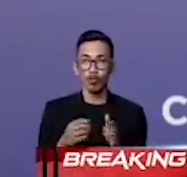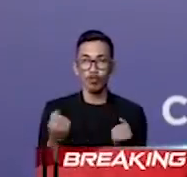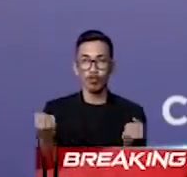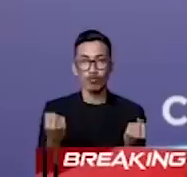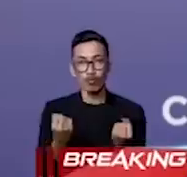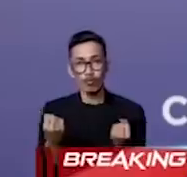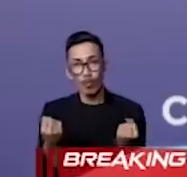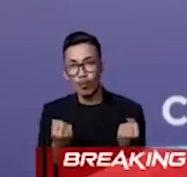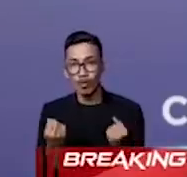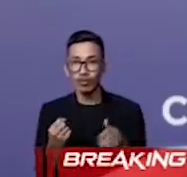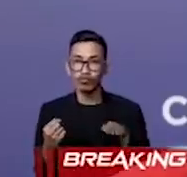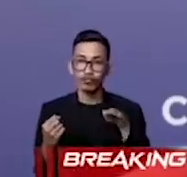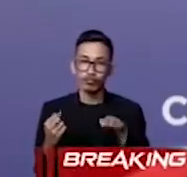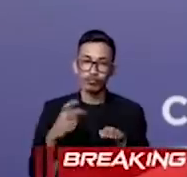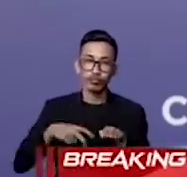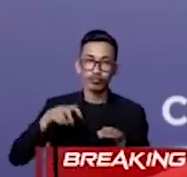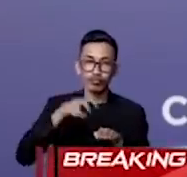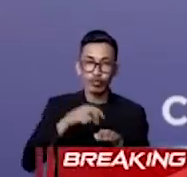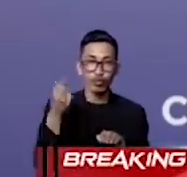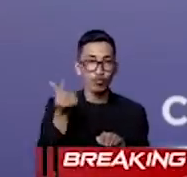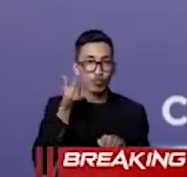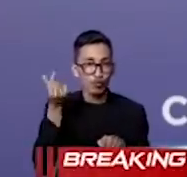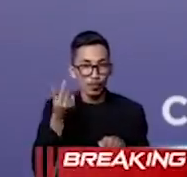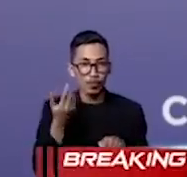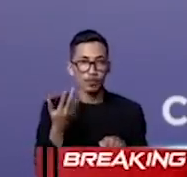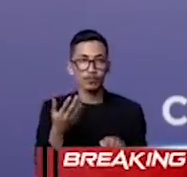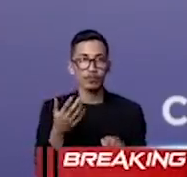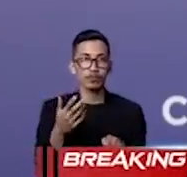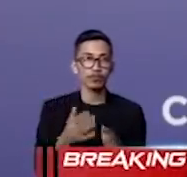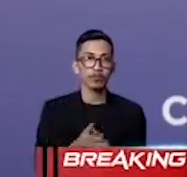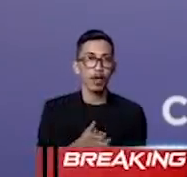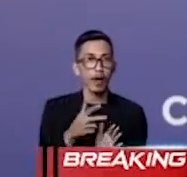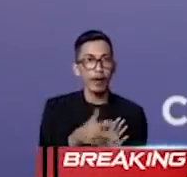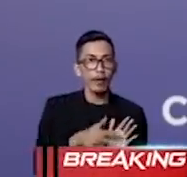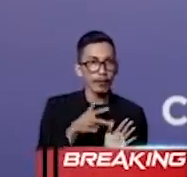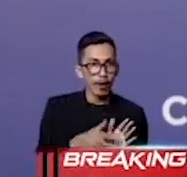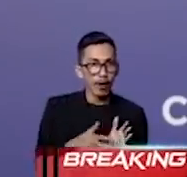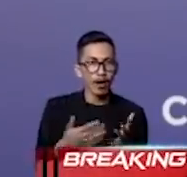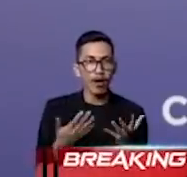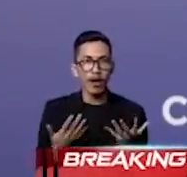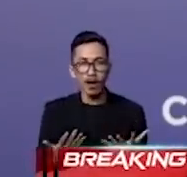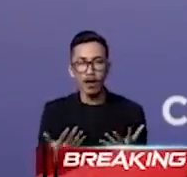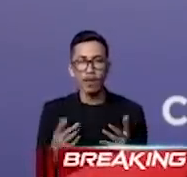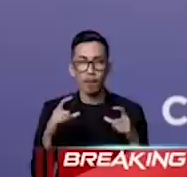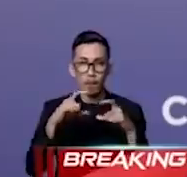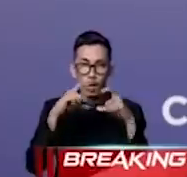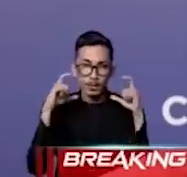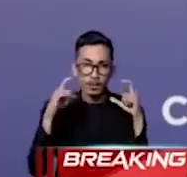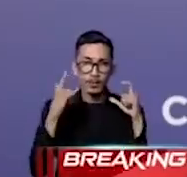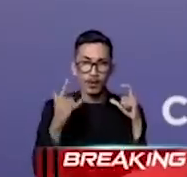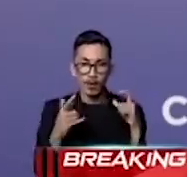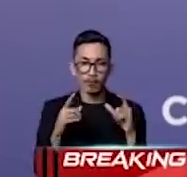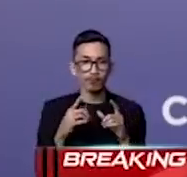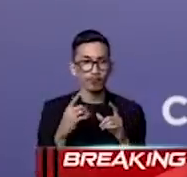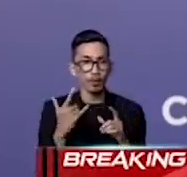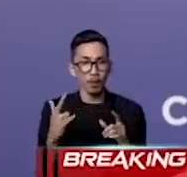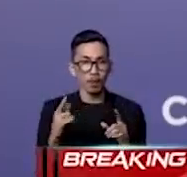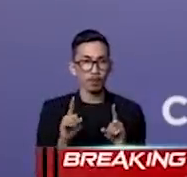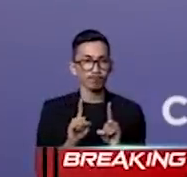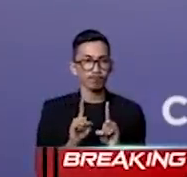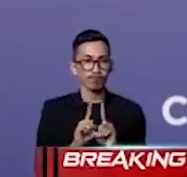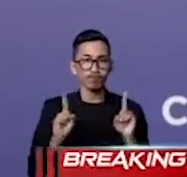transportasi massal upayakan semaksimal mungkin disamping menggunakan masker dan menjaga jarak